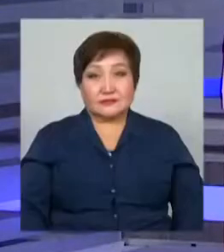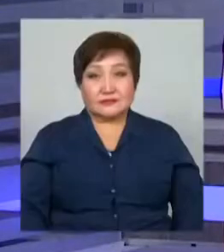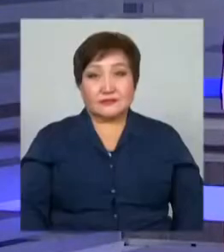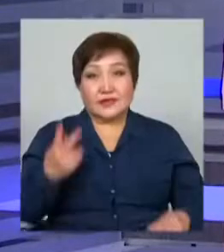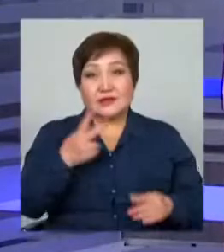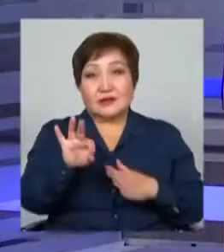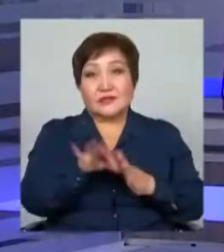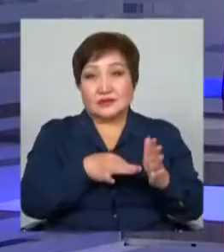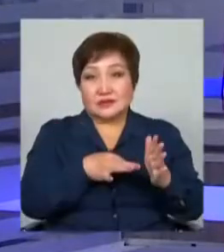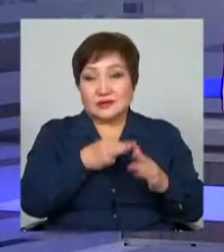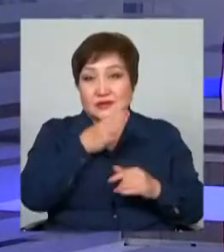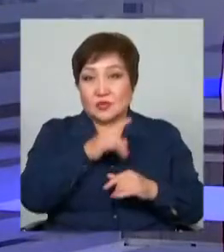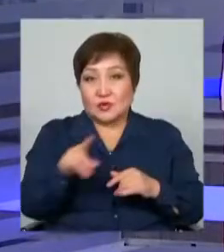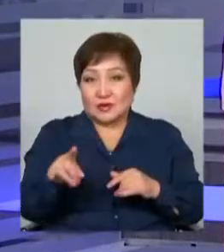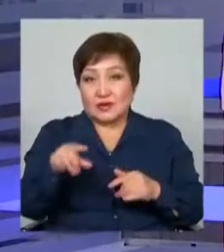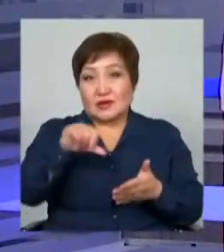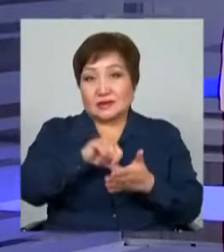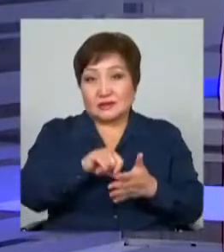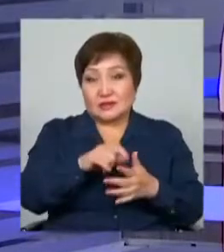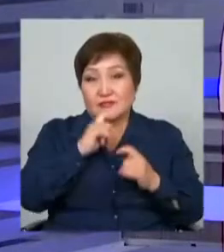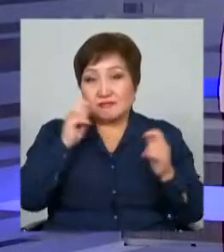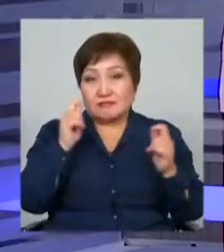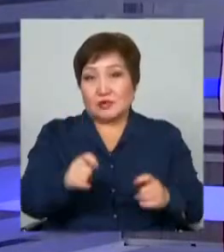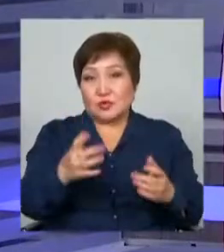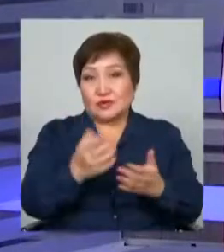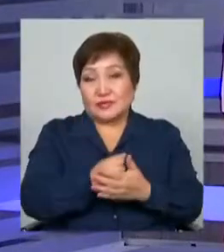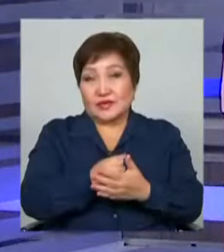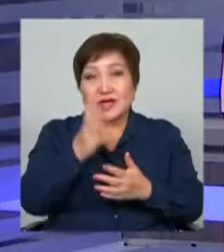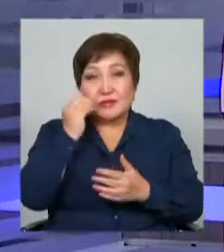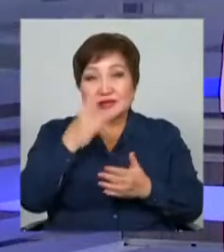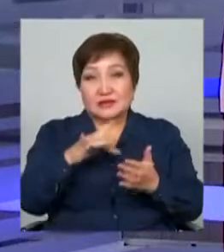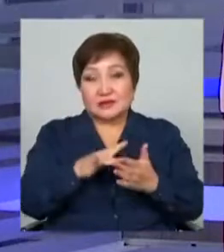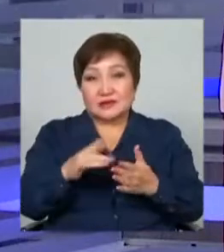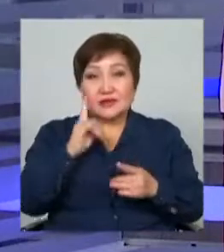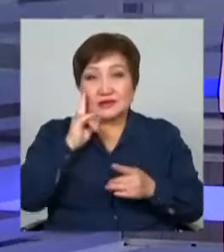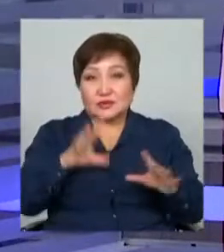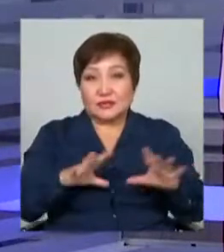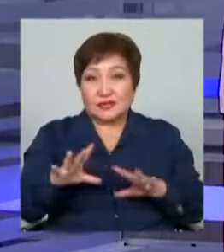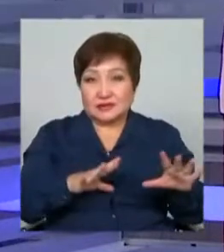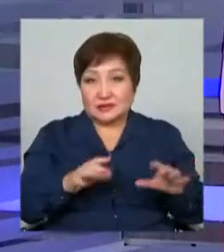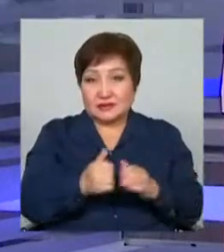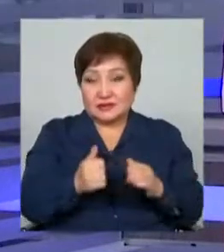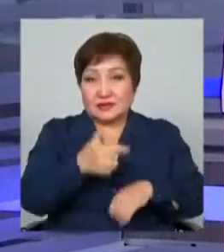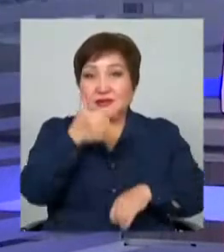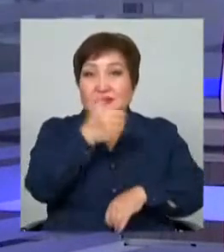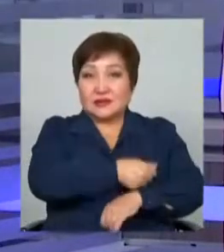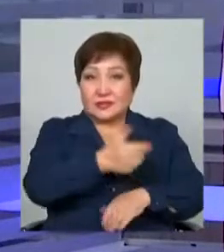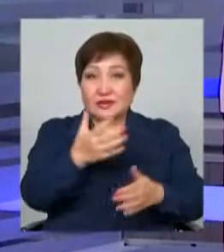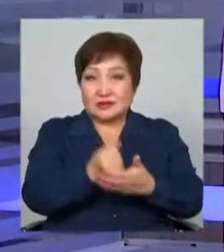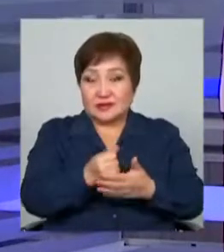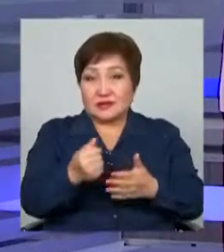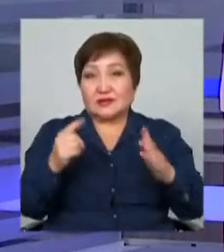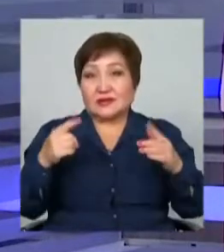Екі бірдей науқанға қатысып, сыйлық ұтып ал. Алматыда көк базар маңында екпе алғандар мен санақтан өткен тұрғындар арасында тұрмыстық